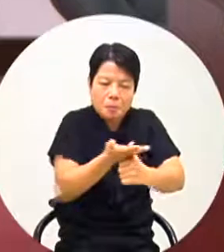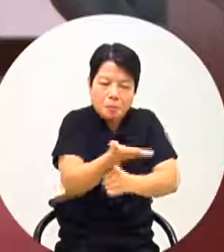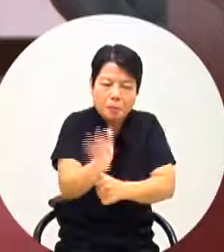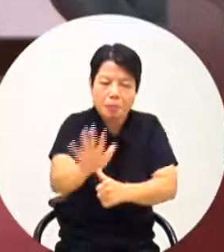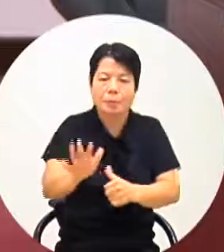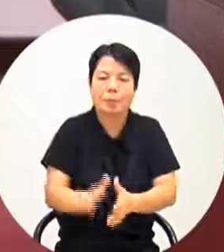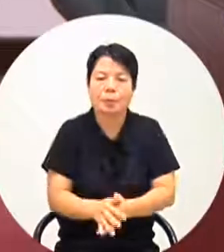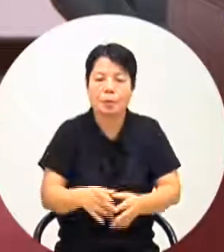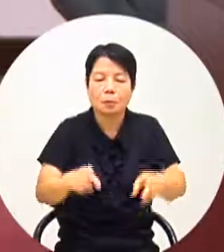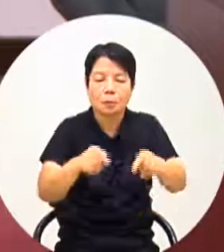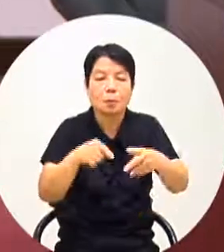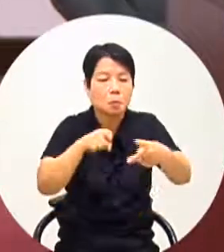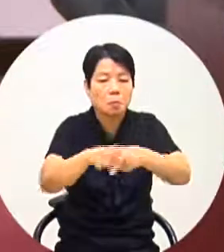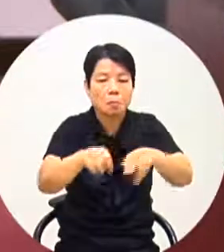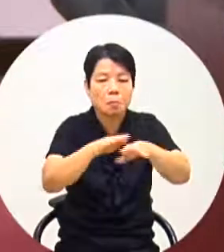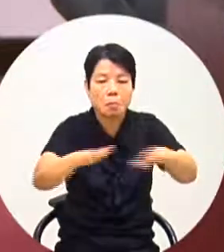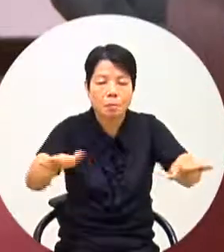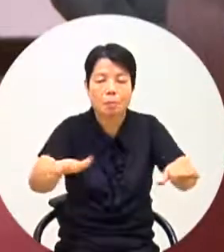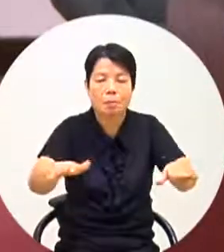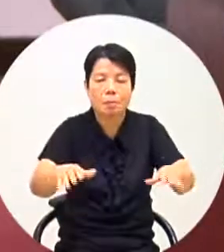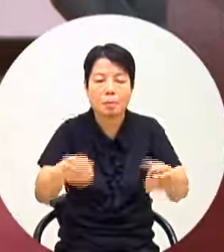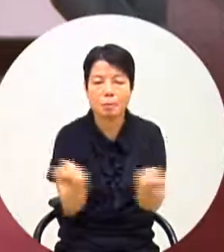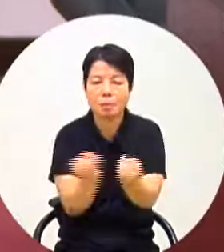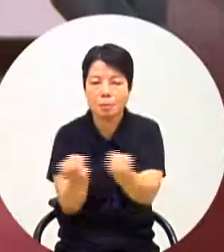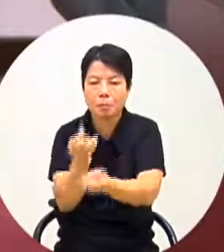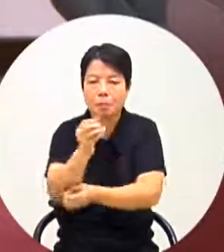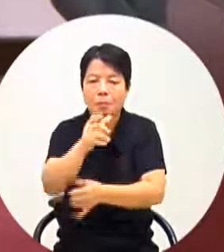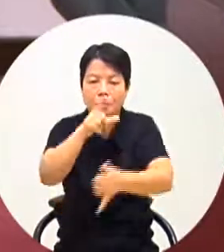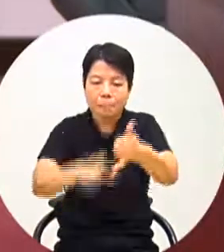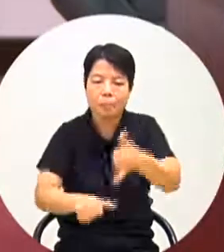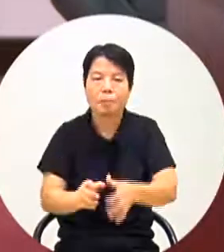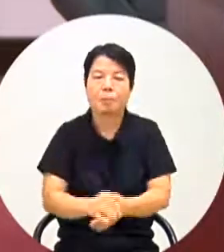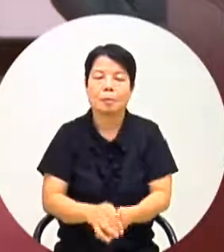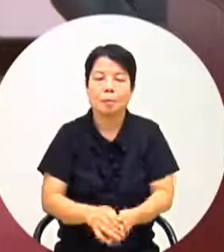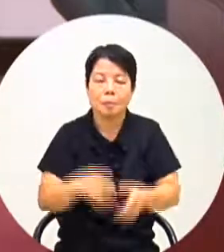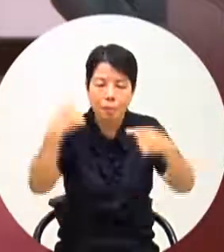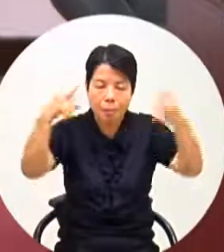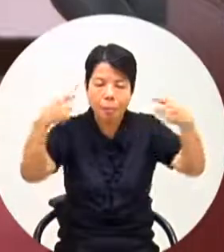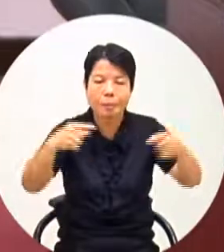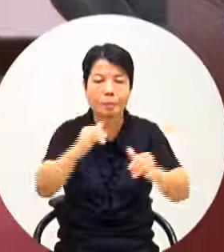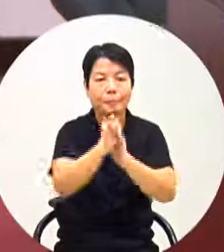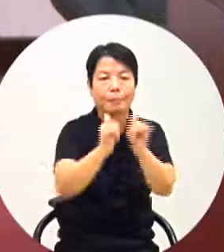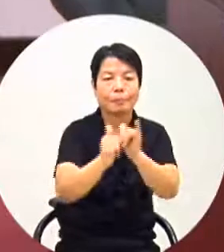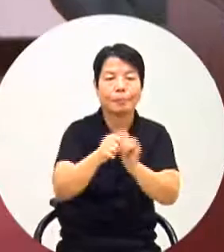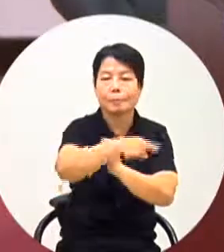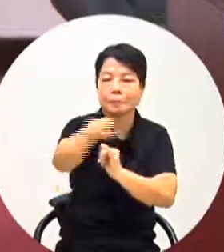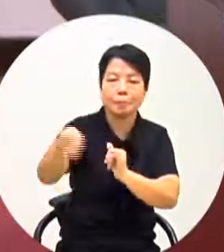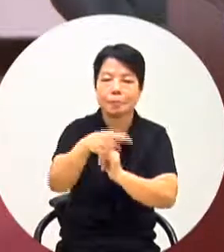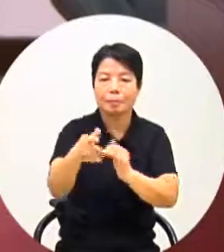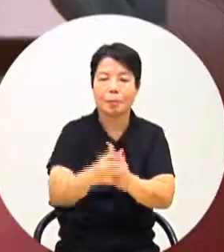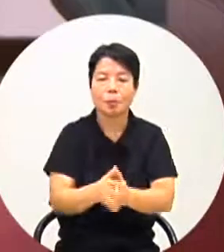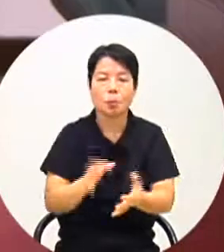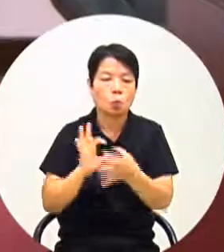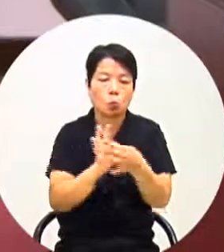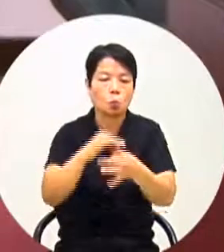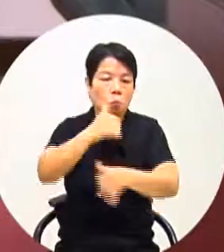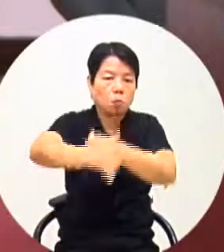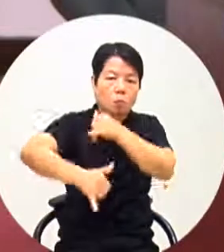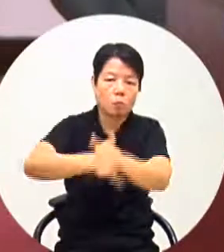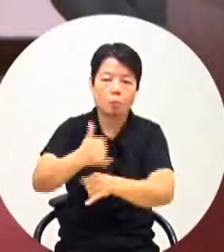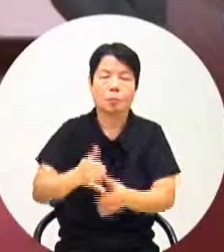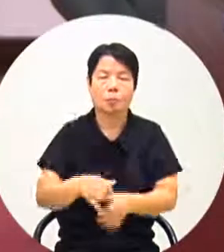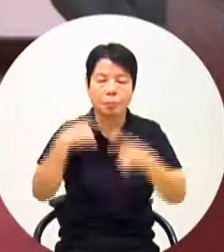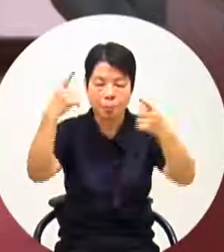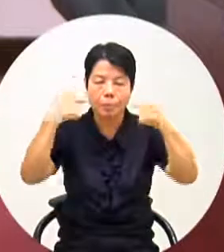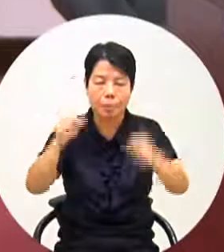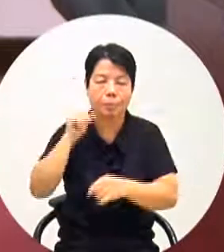安的事件，所以啊，造成时常百姓为着因的生存。所以啊，常常